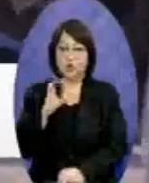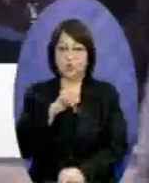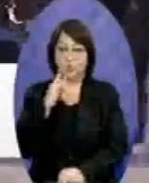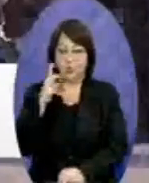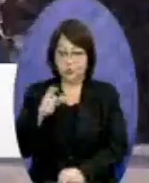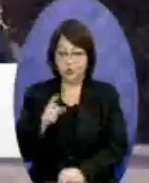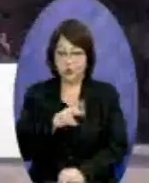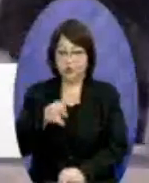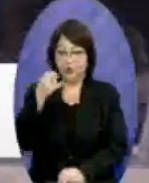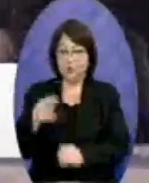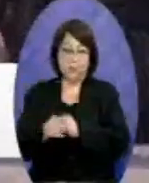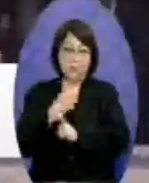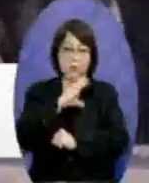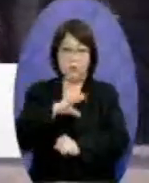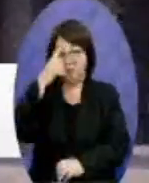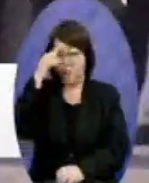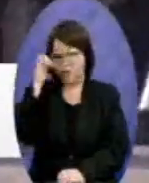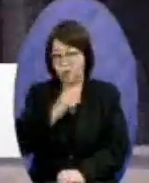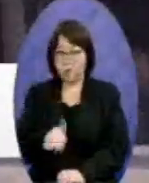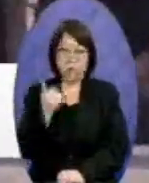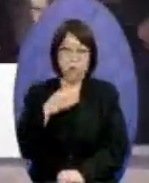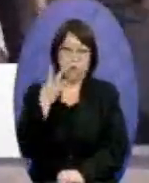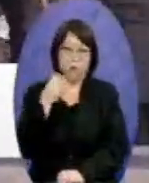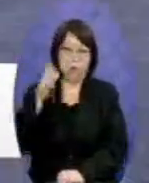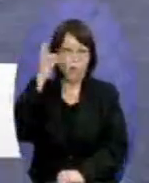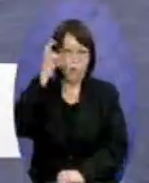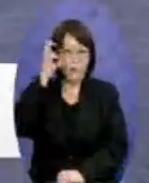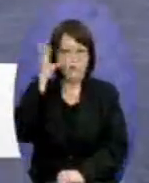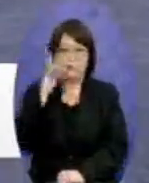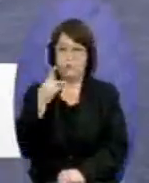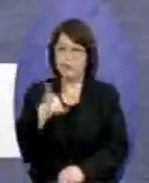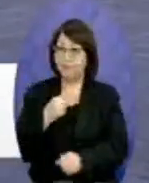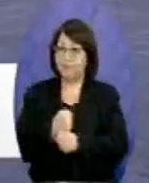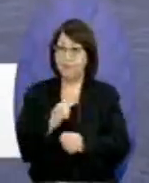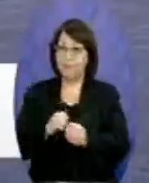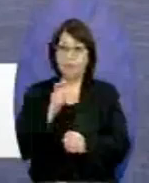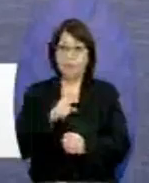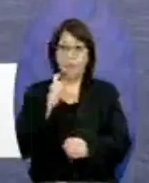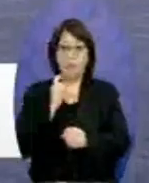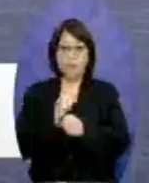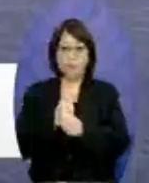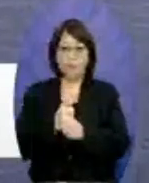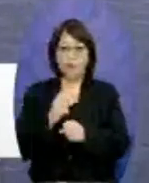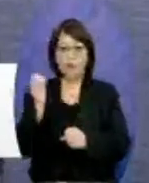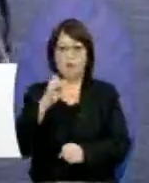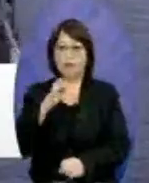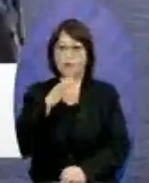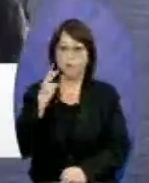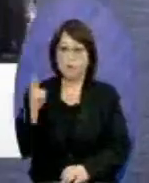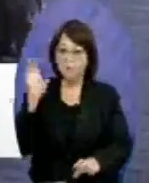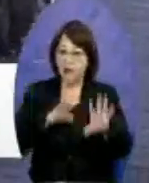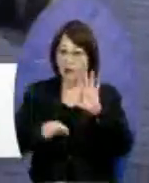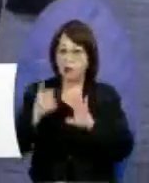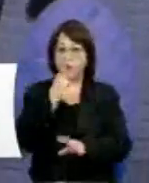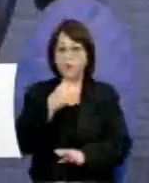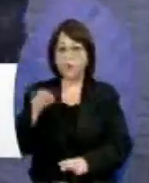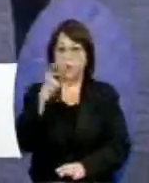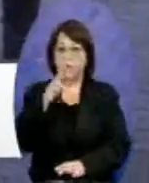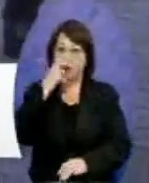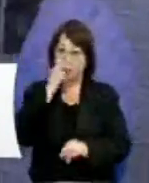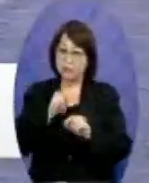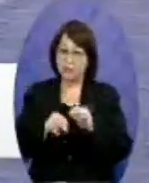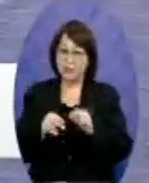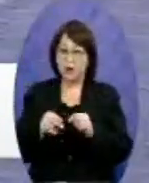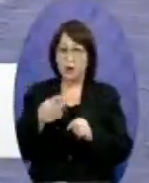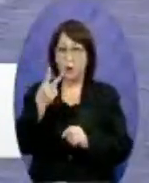мэрэгжлийн байгууллага манай улсын уулуурхаа боловсролын салбарын зарим албаагчдын дунд хөдөлмөрийн ёс суртахууны үзүүлэлтээр 100 онооны асуулга авч үзэхэд